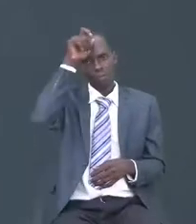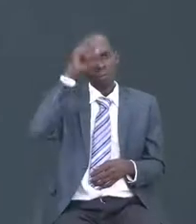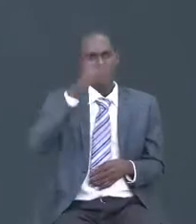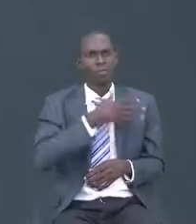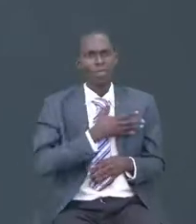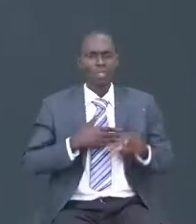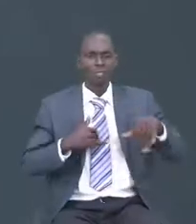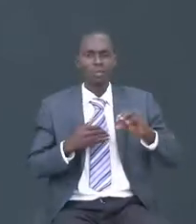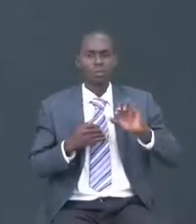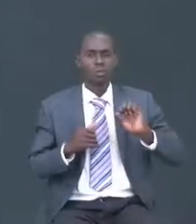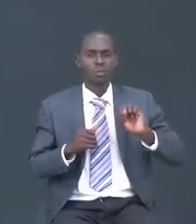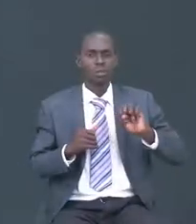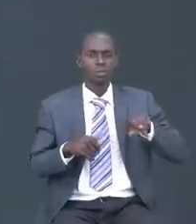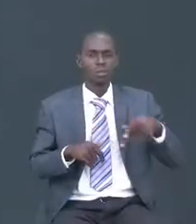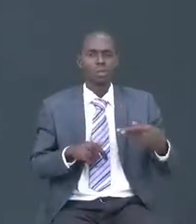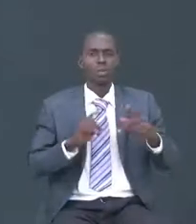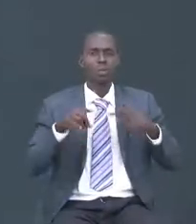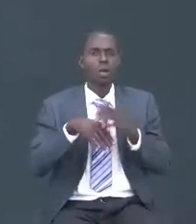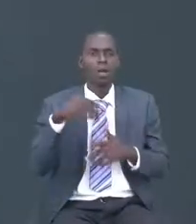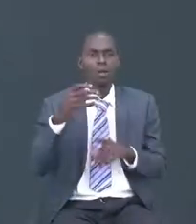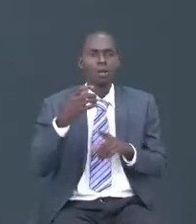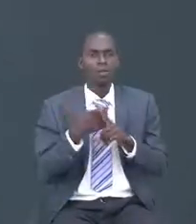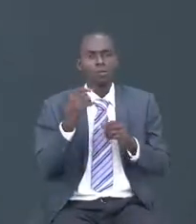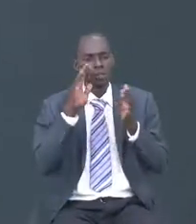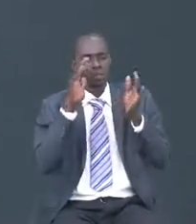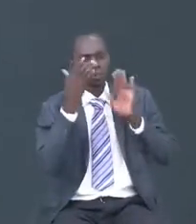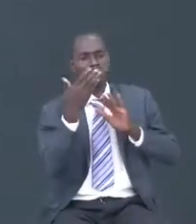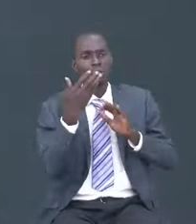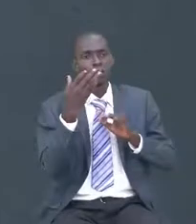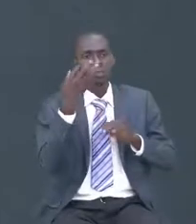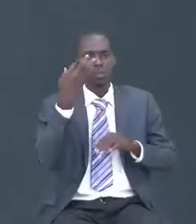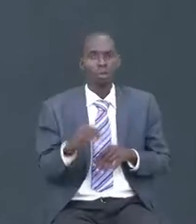Pharaon et parcourut tout le pays d'Égypte.